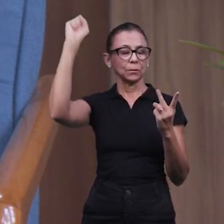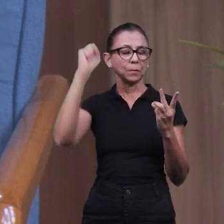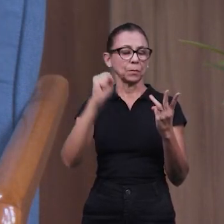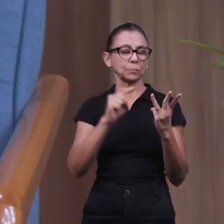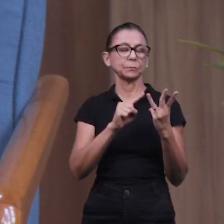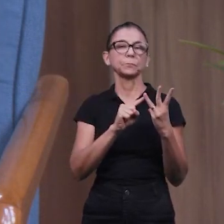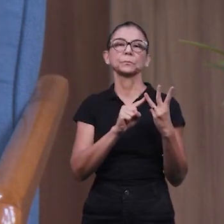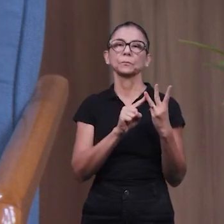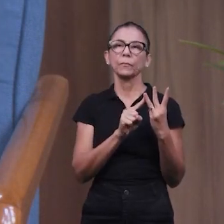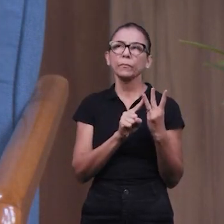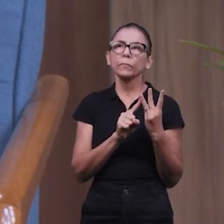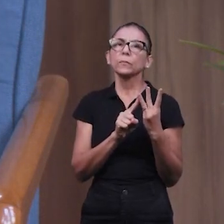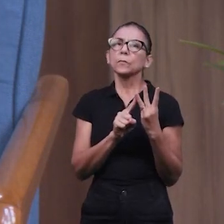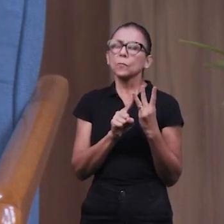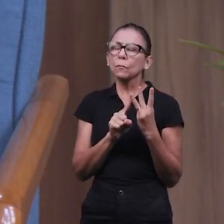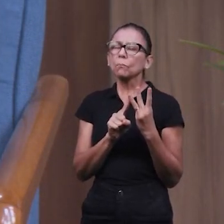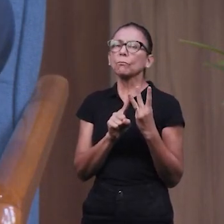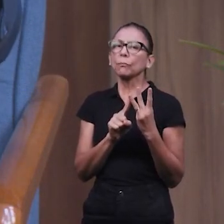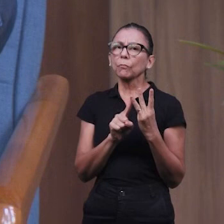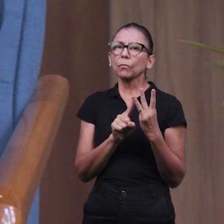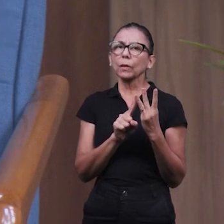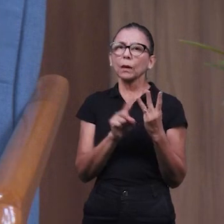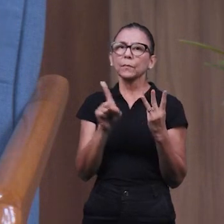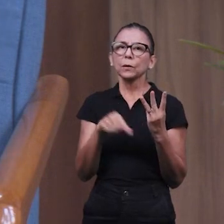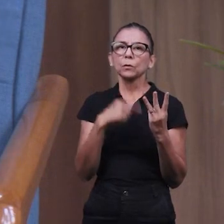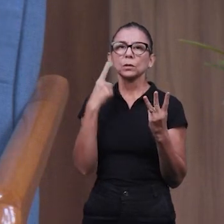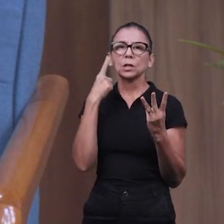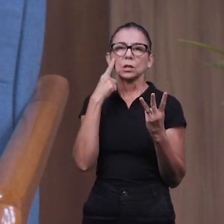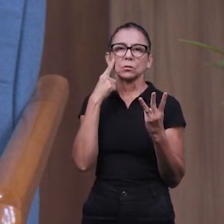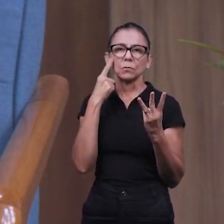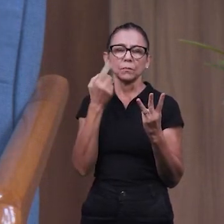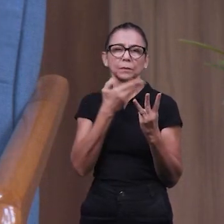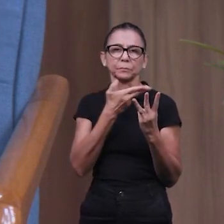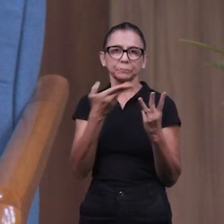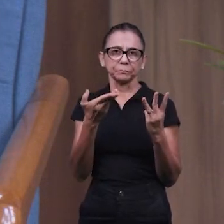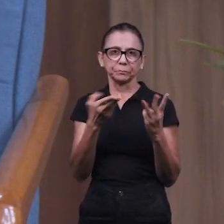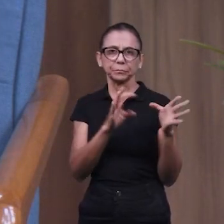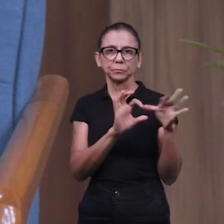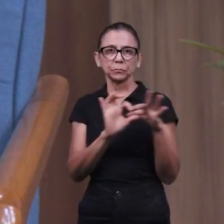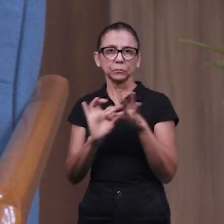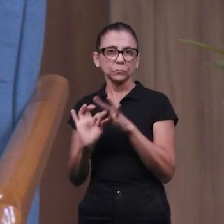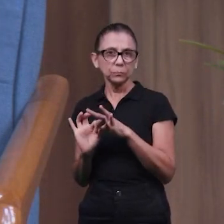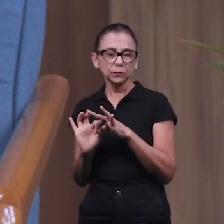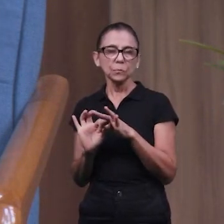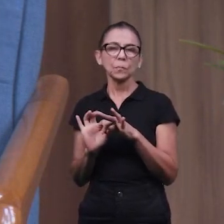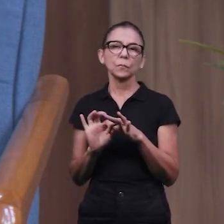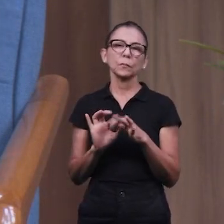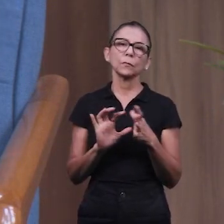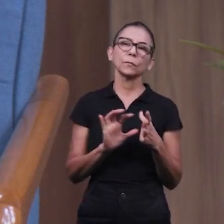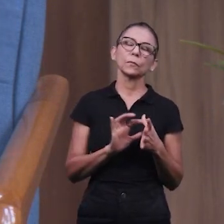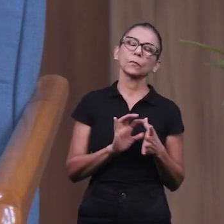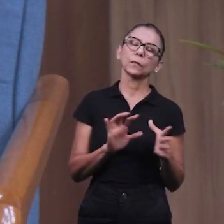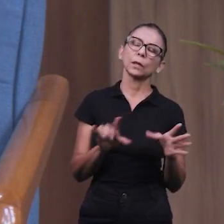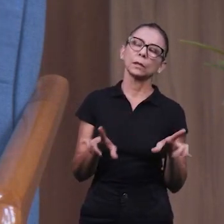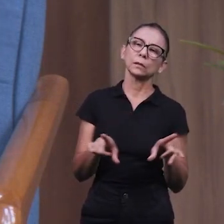nous voyons ce contexte historique qu'on vient de placer,